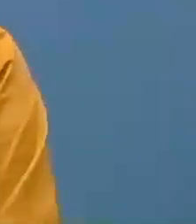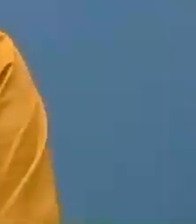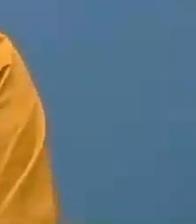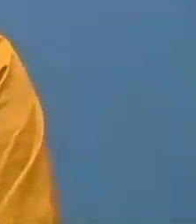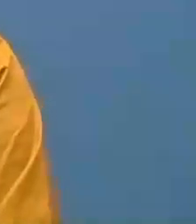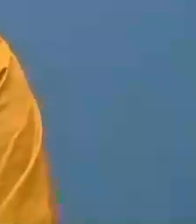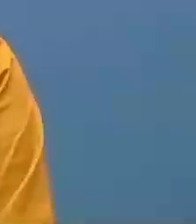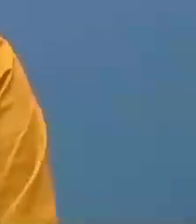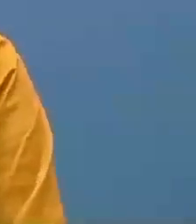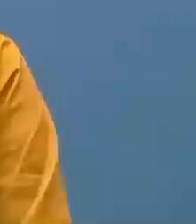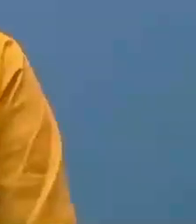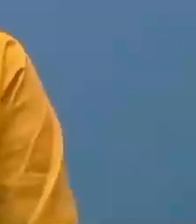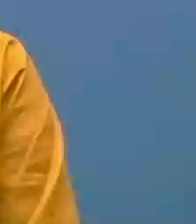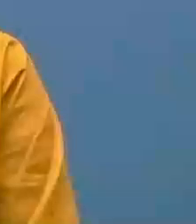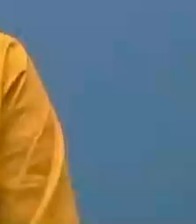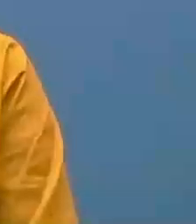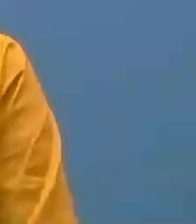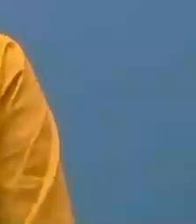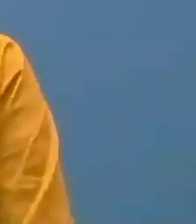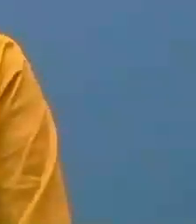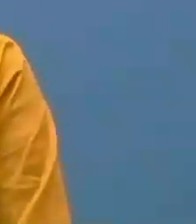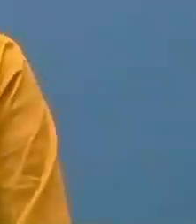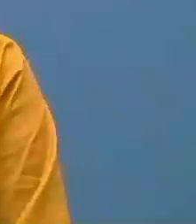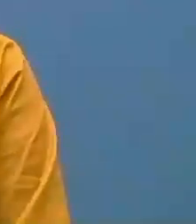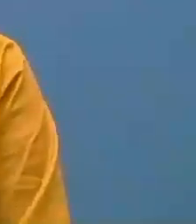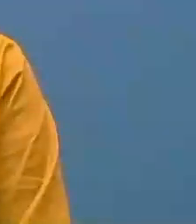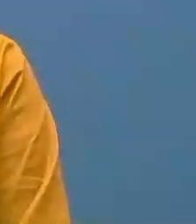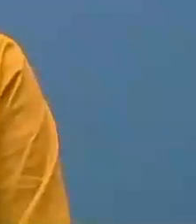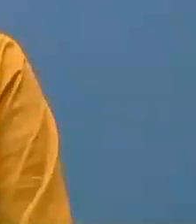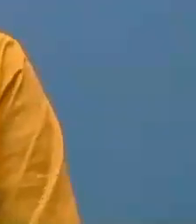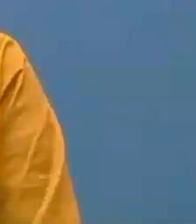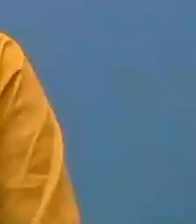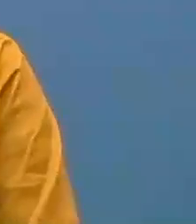是很显然呢，神呢是知道这一点的。